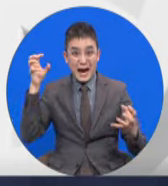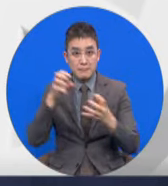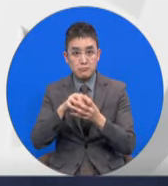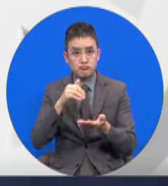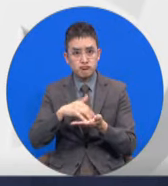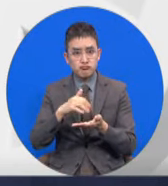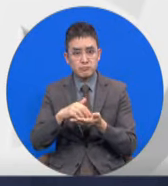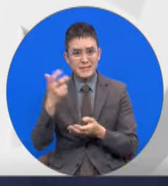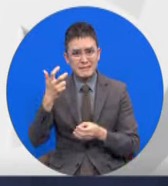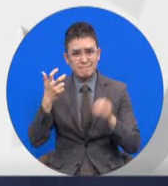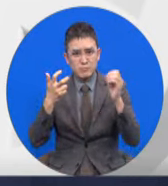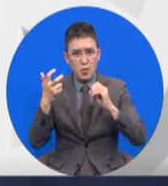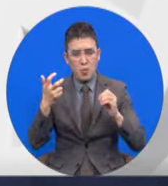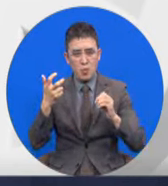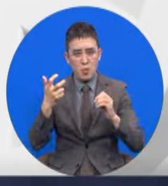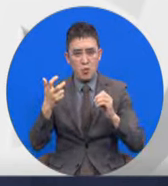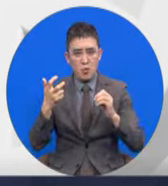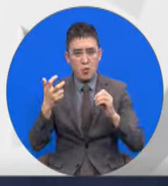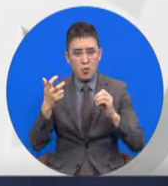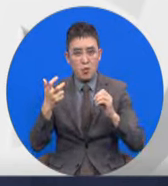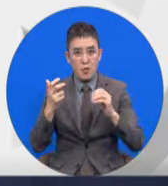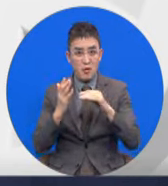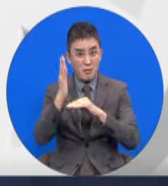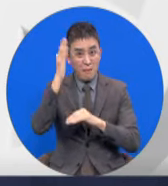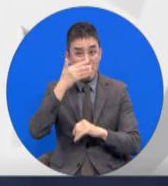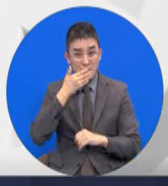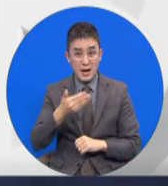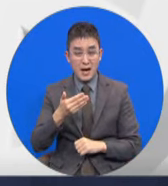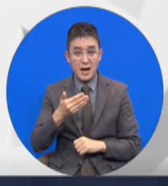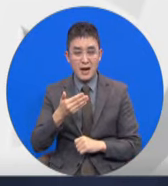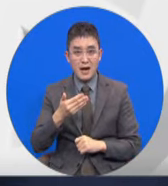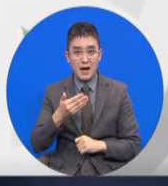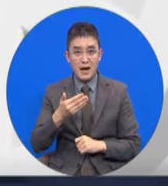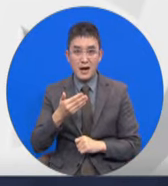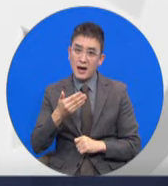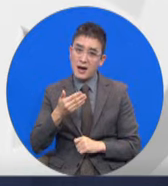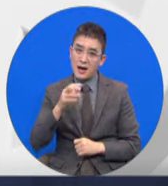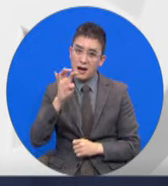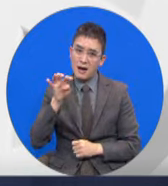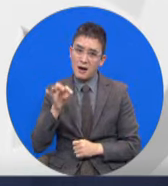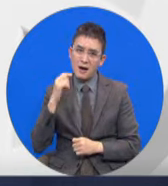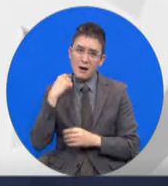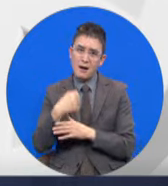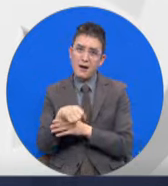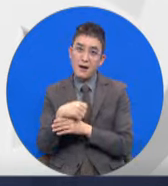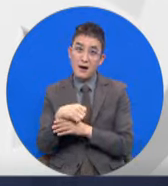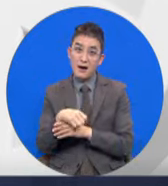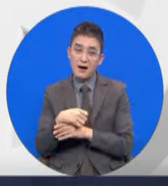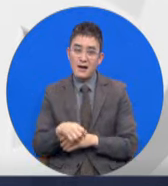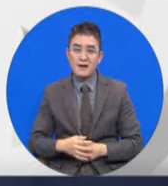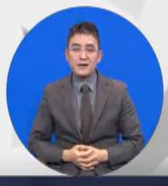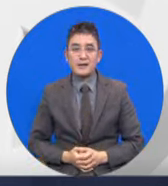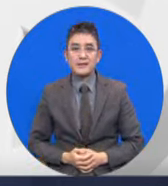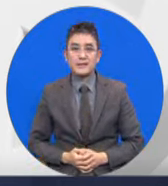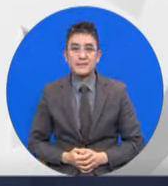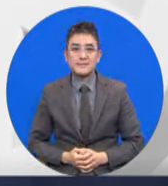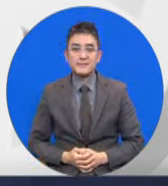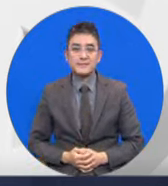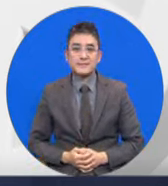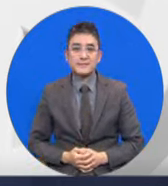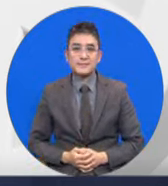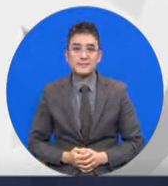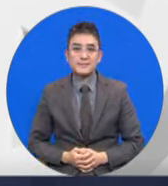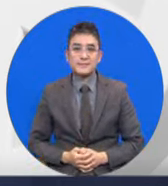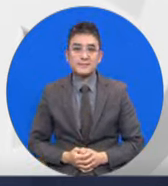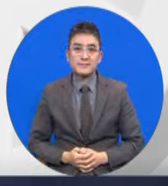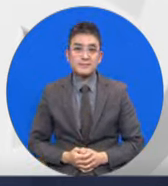이 70%를 넘길 수 있을지에 대해서는 조금 그렇습니다. 갸우뚱해지는 측면도 있어요. 김영주 의원님 어떻게 네. 보십니까? 실제로